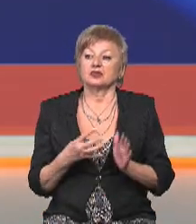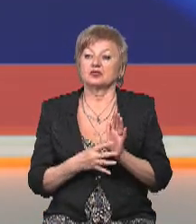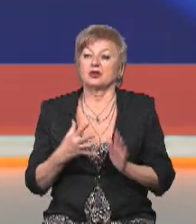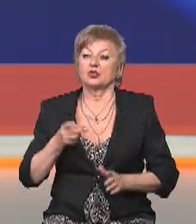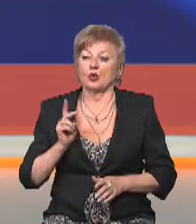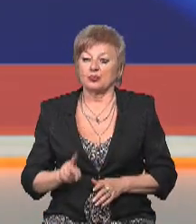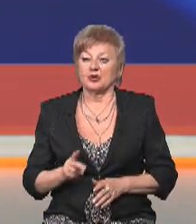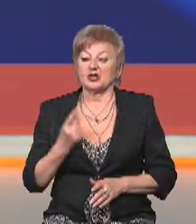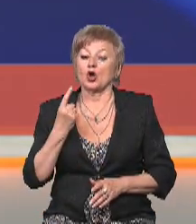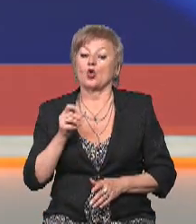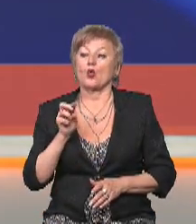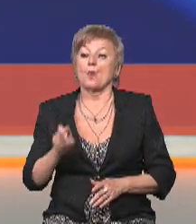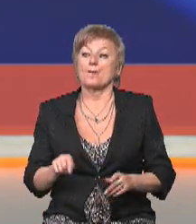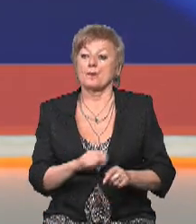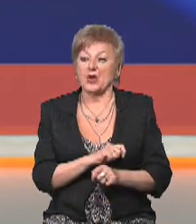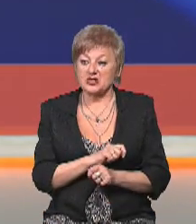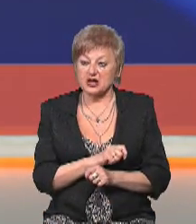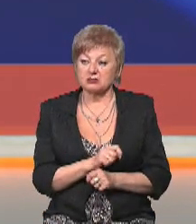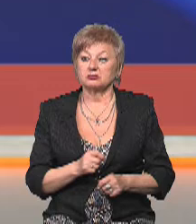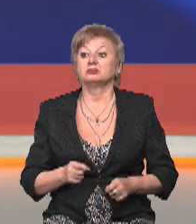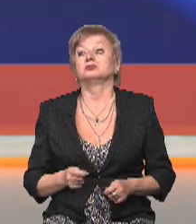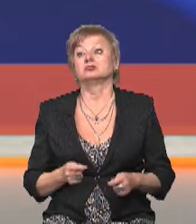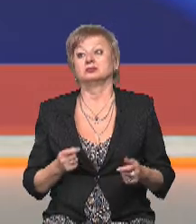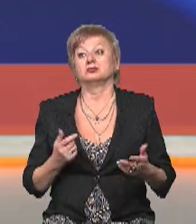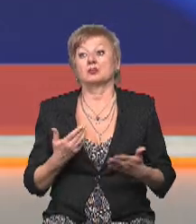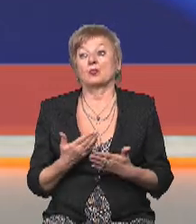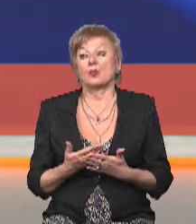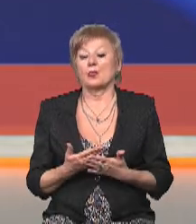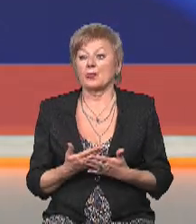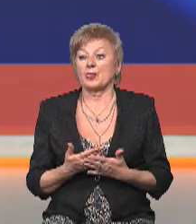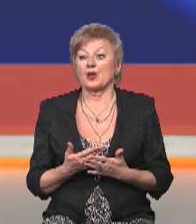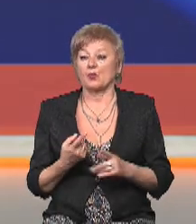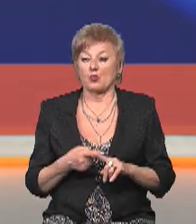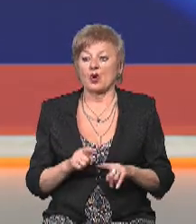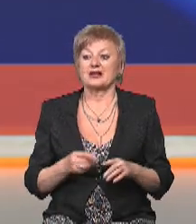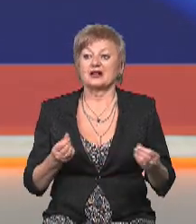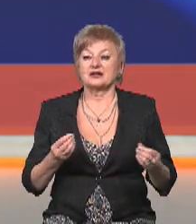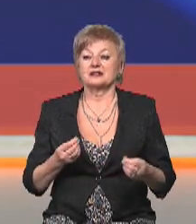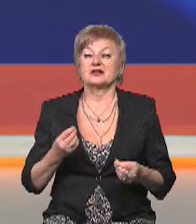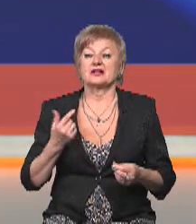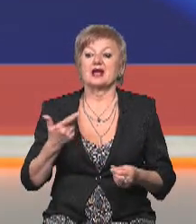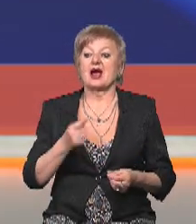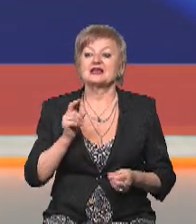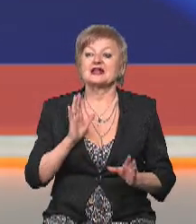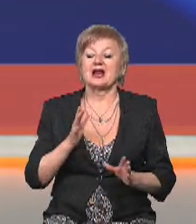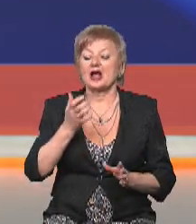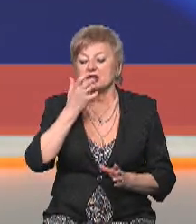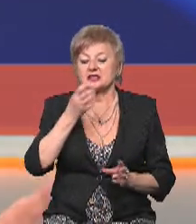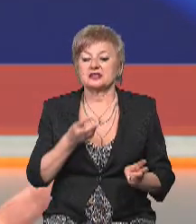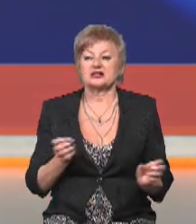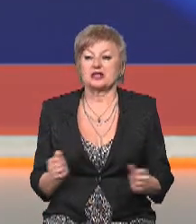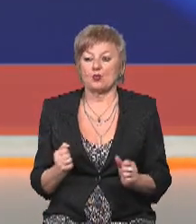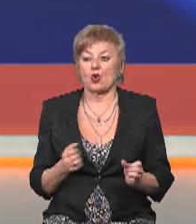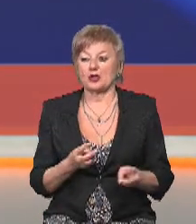метр зараз люди можуть купити собі по цій ціні газ для опалювального сезону.